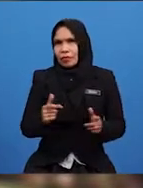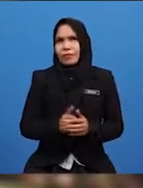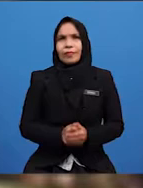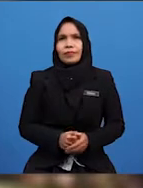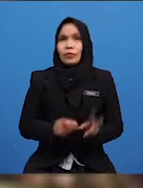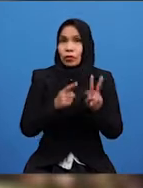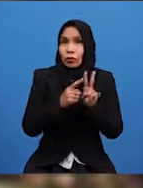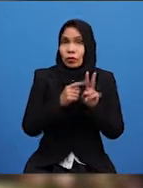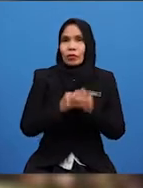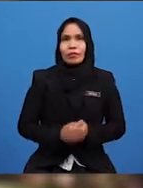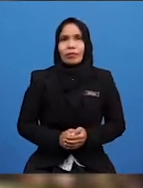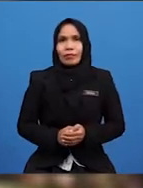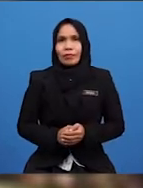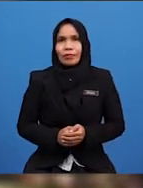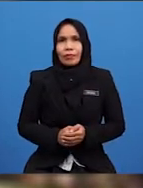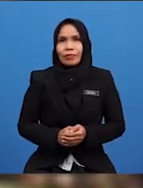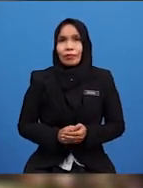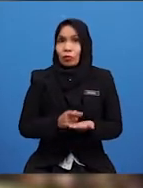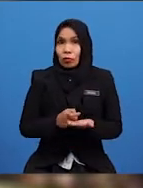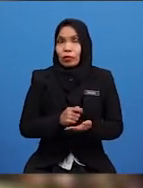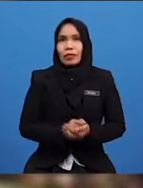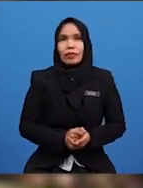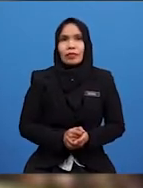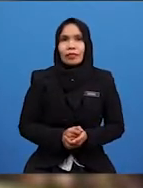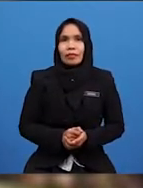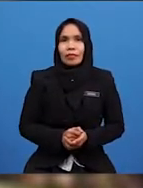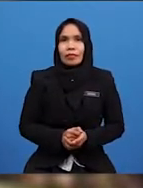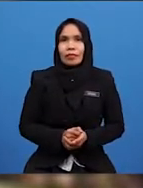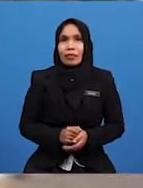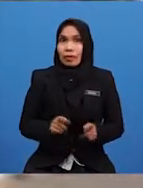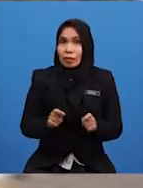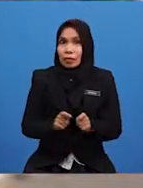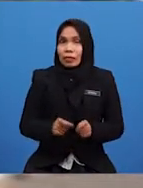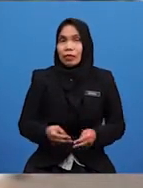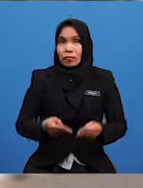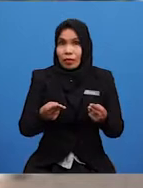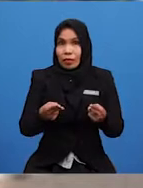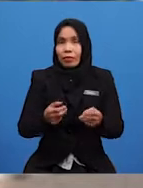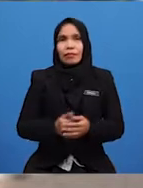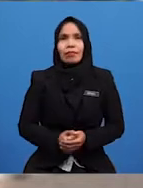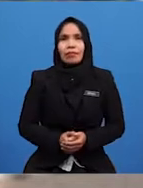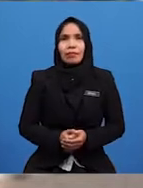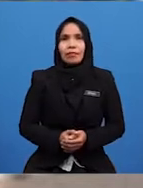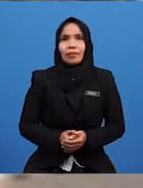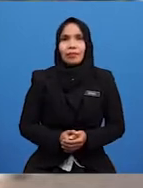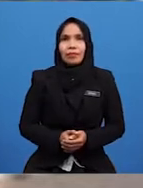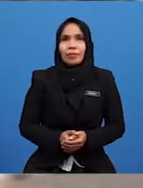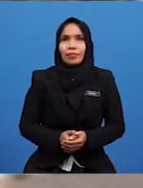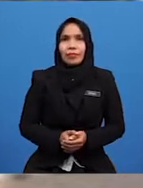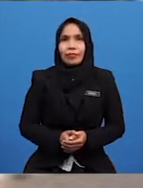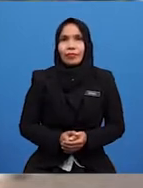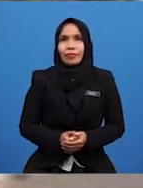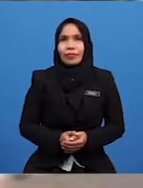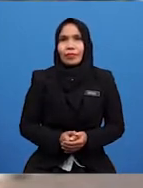pedagang. Kedua, cukai tidak rasmi iaitu dalam bentuk hadiah. Pedagang dari China dan Jepun